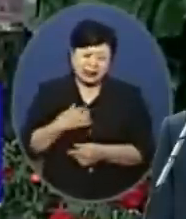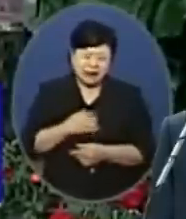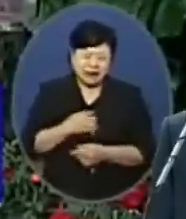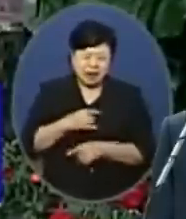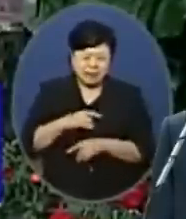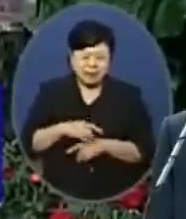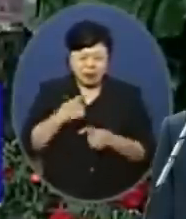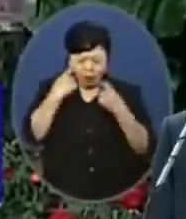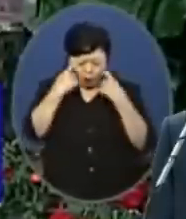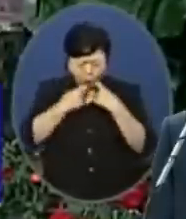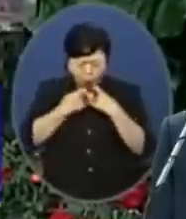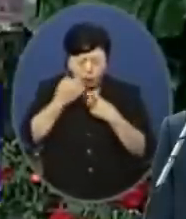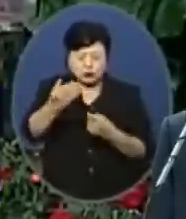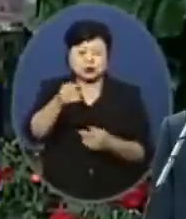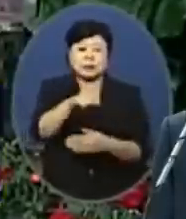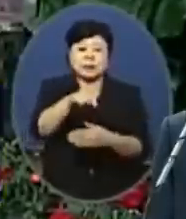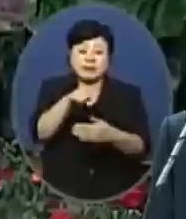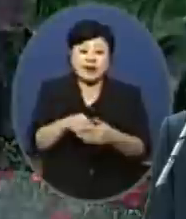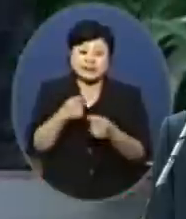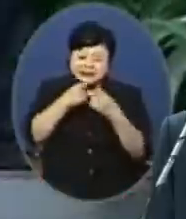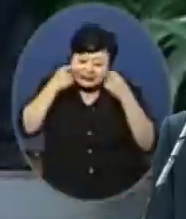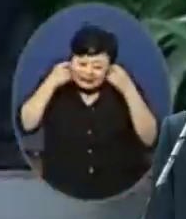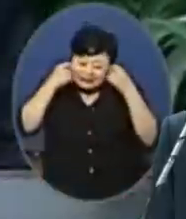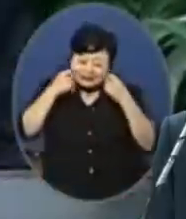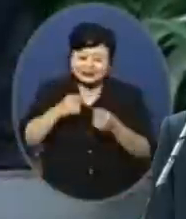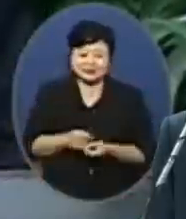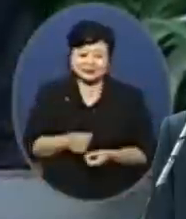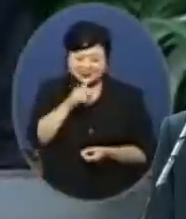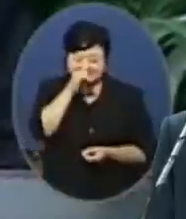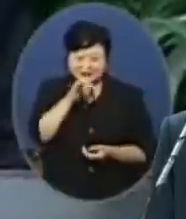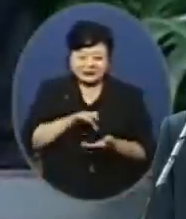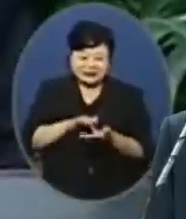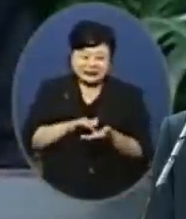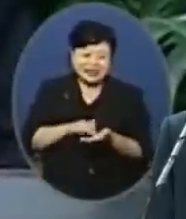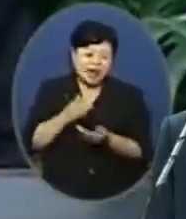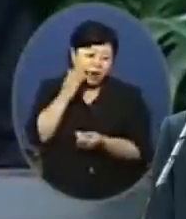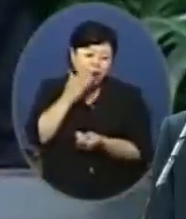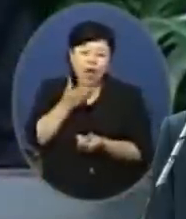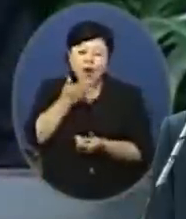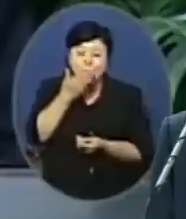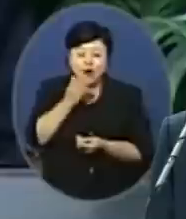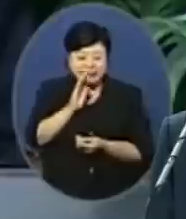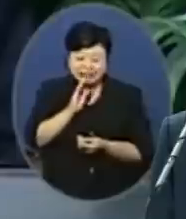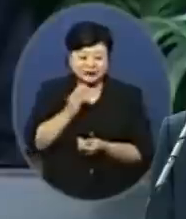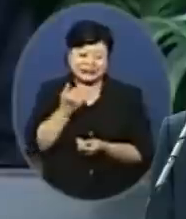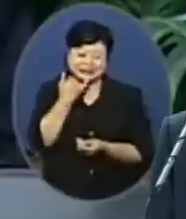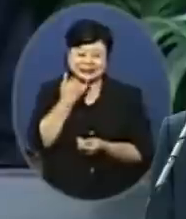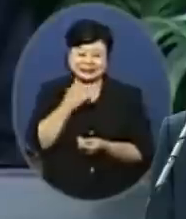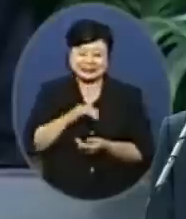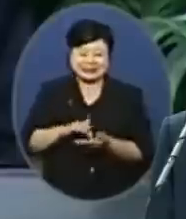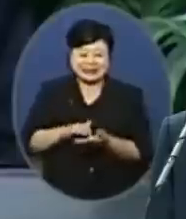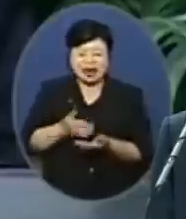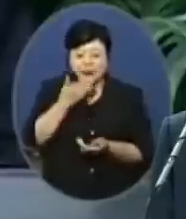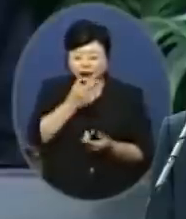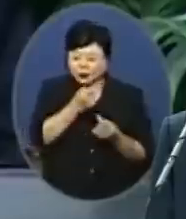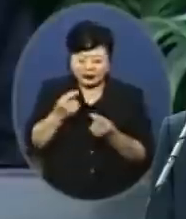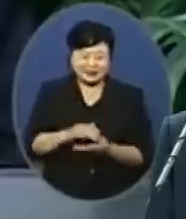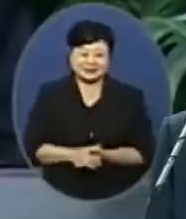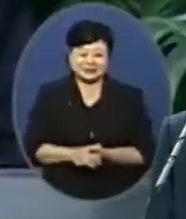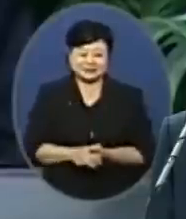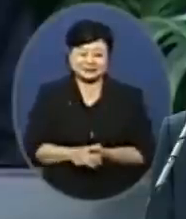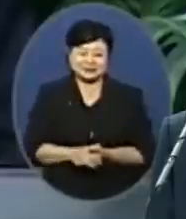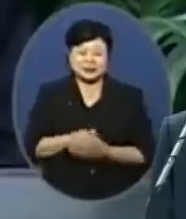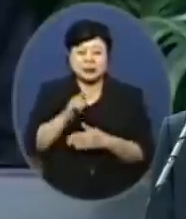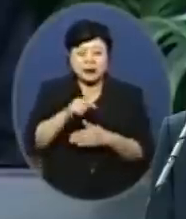한다. 마음의 즐거움이 있는 사람은 요사이 보약 안 먹어도 되는 것입니다. 양약인 것입니다.